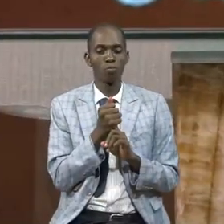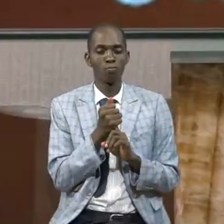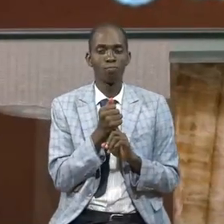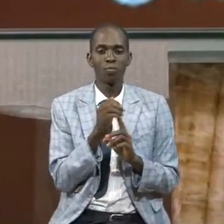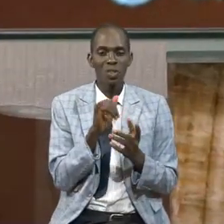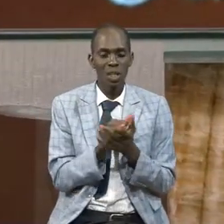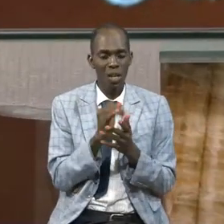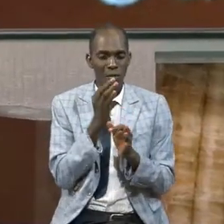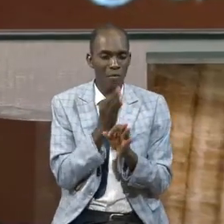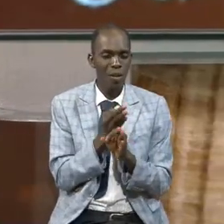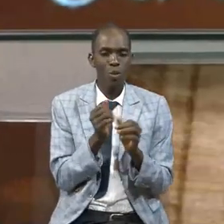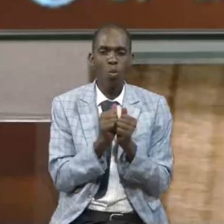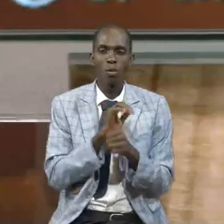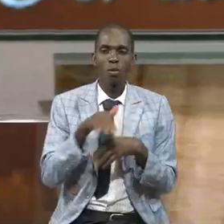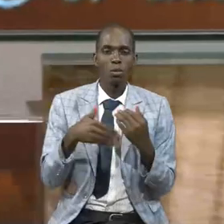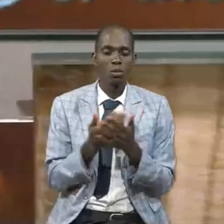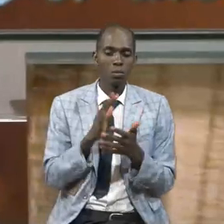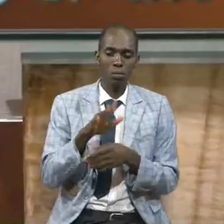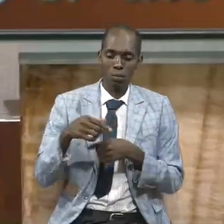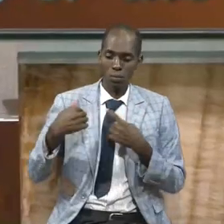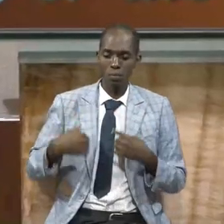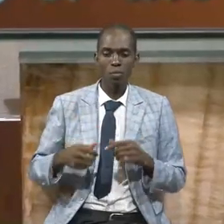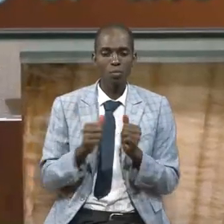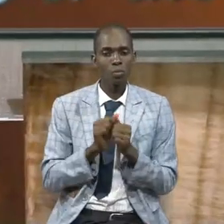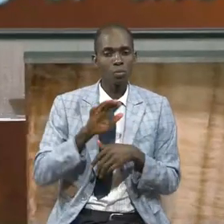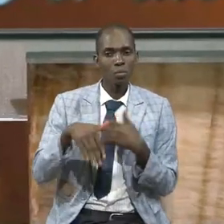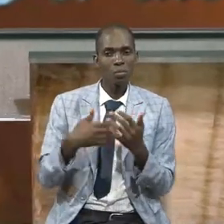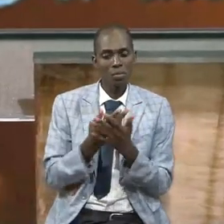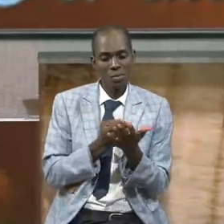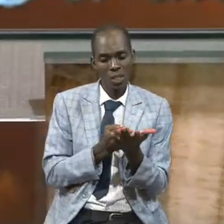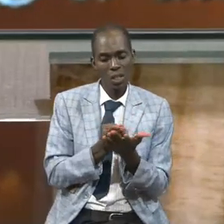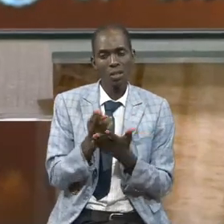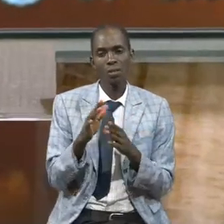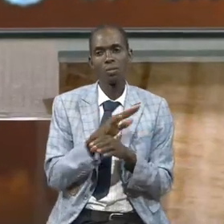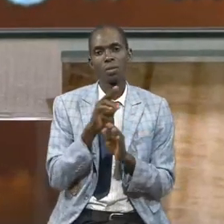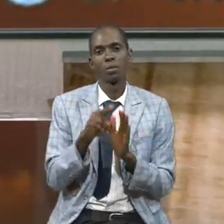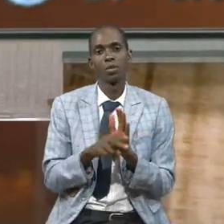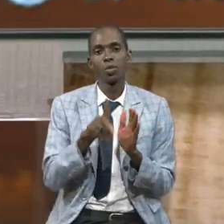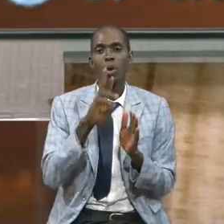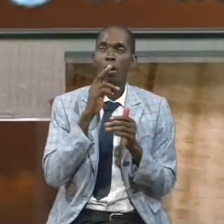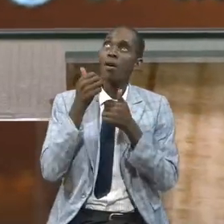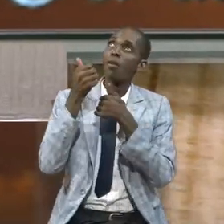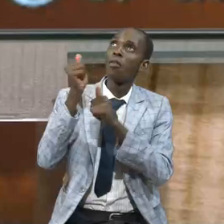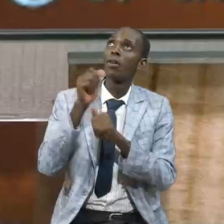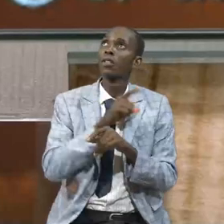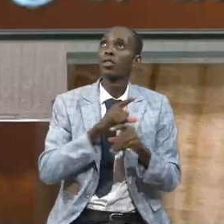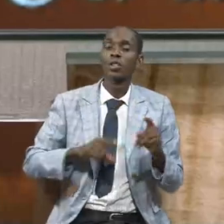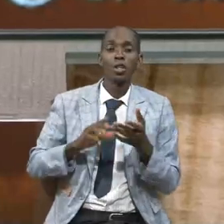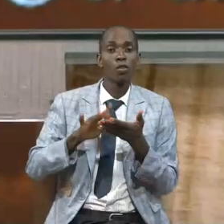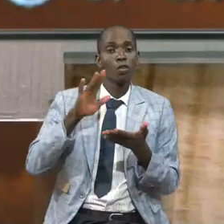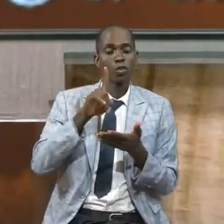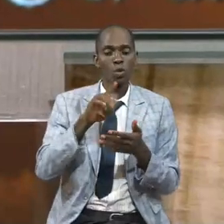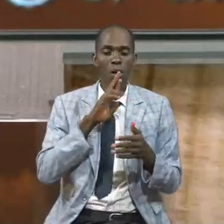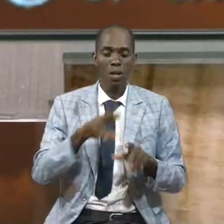vous embrassez cette foi de tout votre cœur et en toute sincérité. Vous suivez le Seigneur de gloire, vous